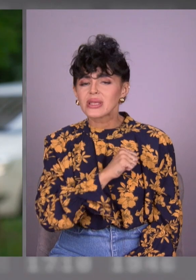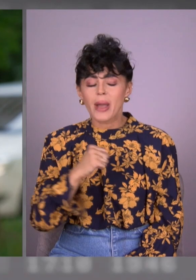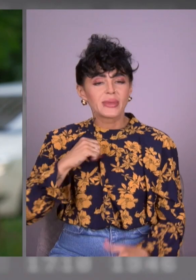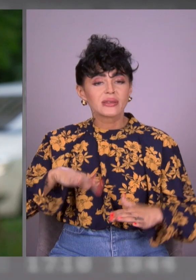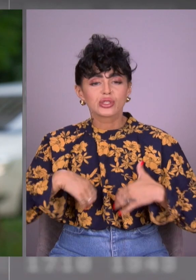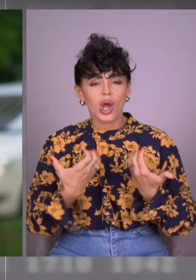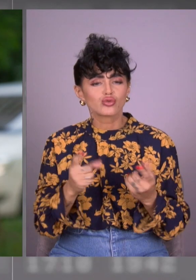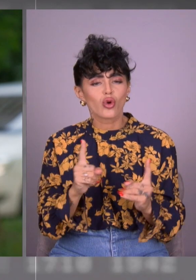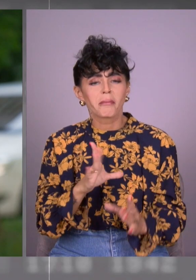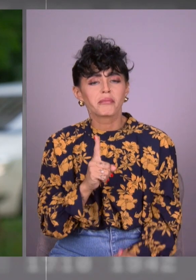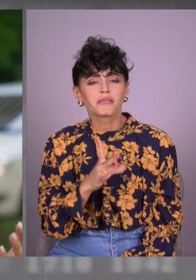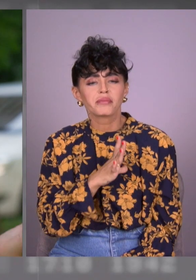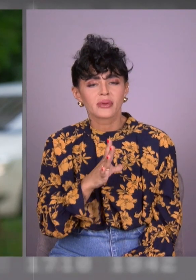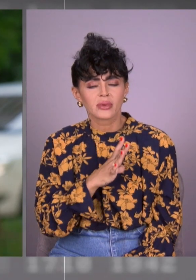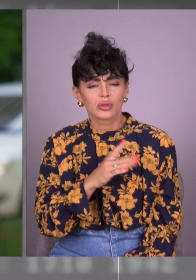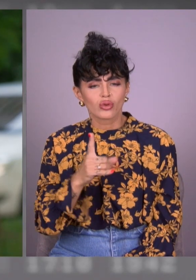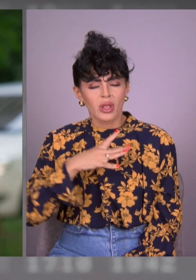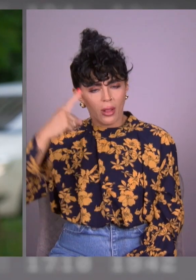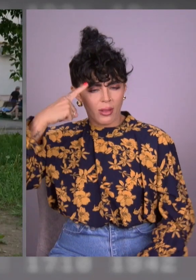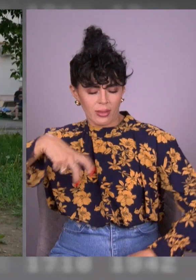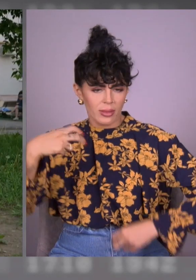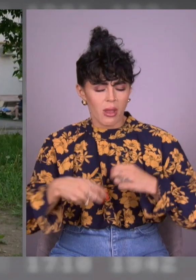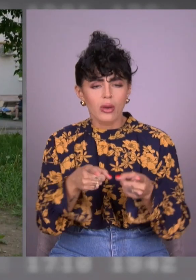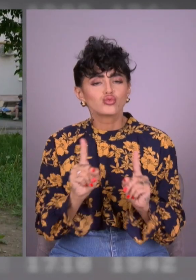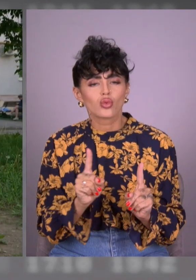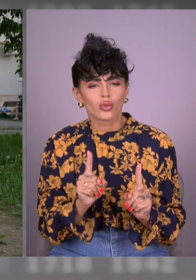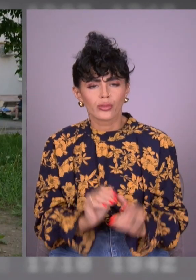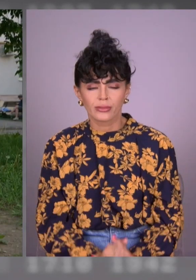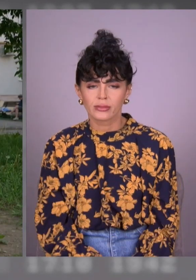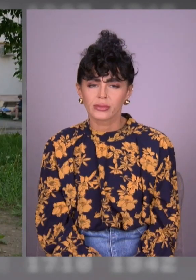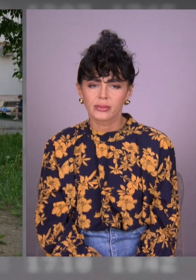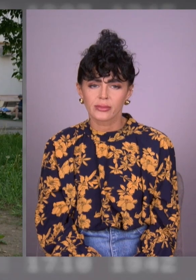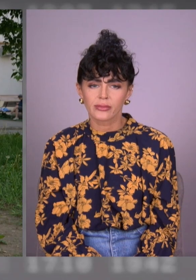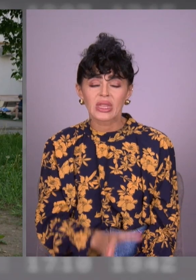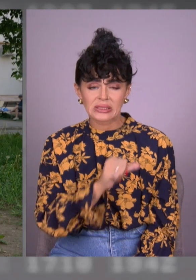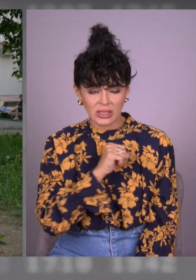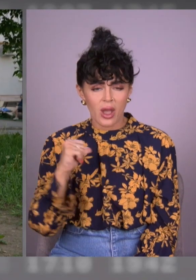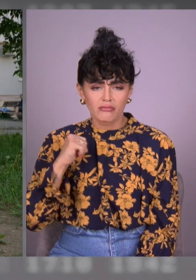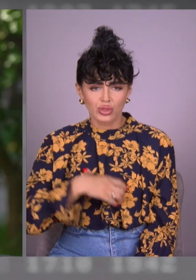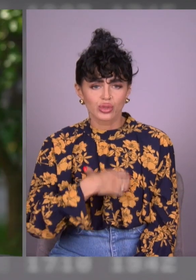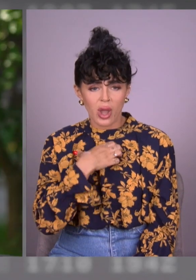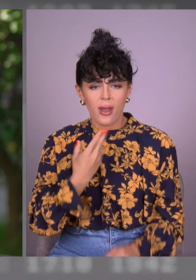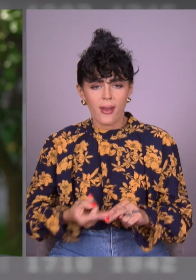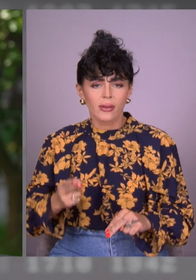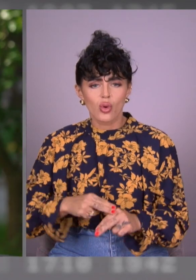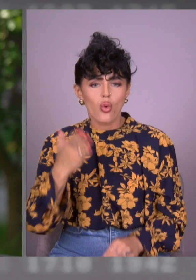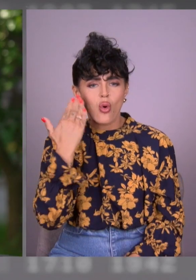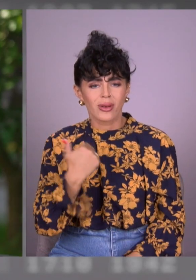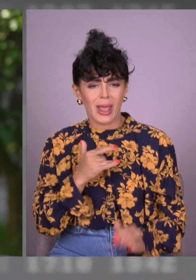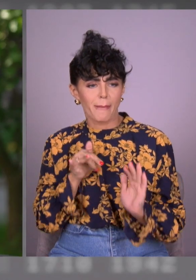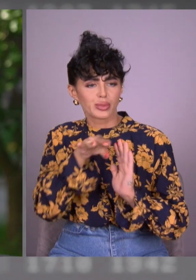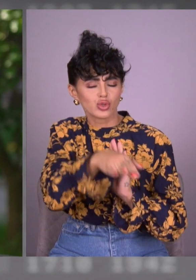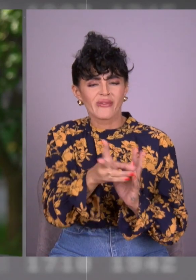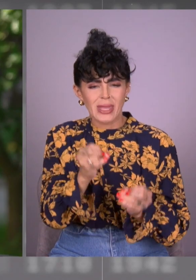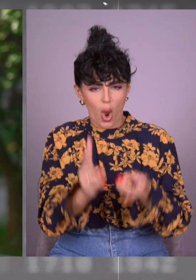можливо, щось таке, що просто тебе вибило з колії? Найстрашніше було те, що коли пішли в кухню, а